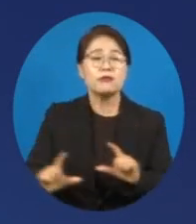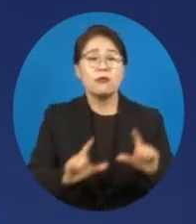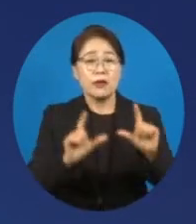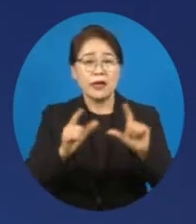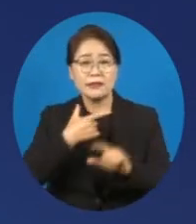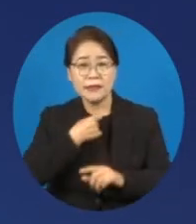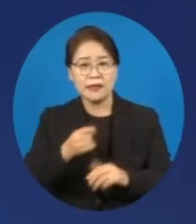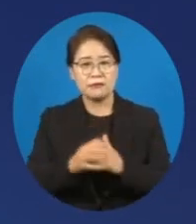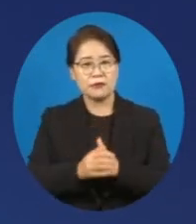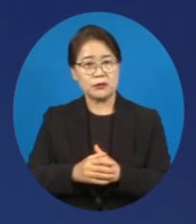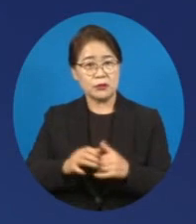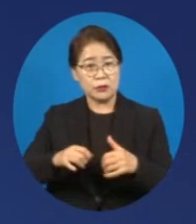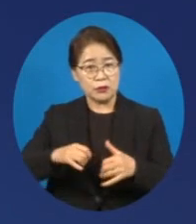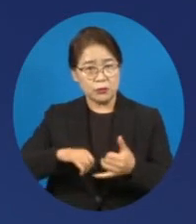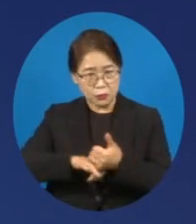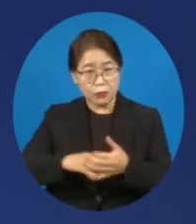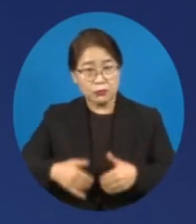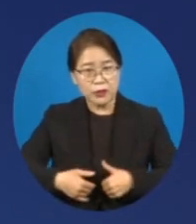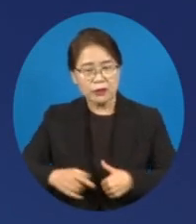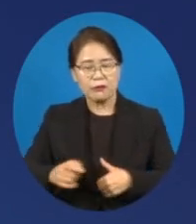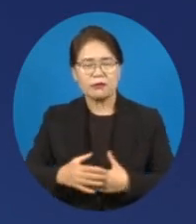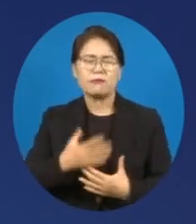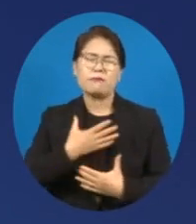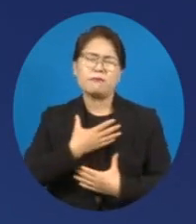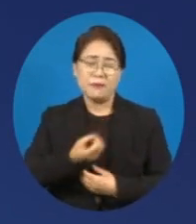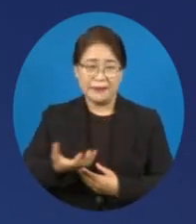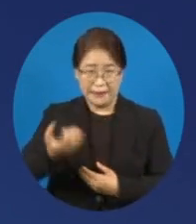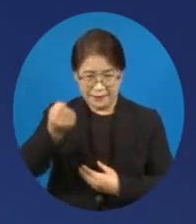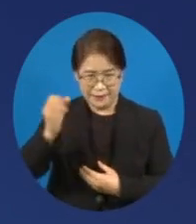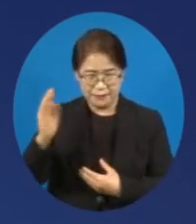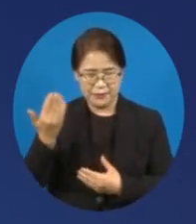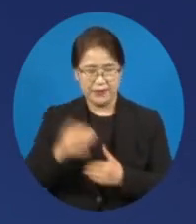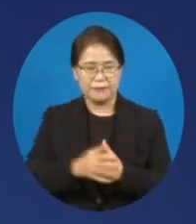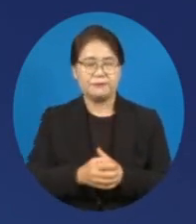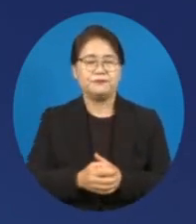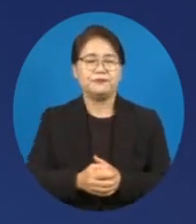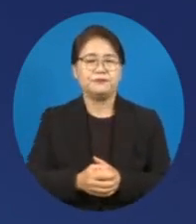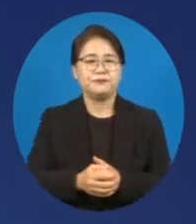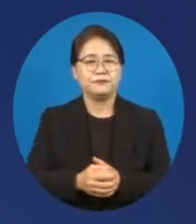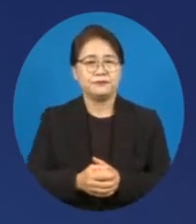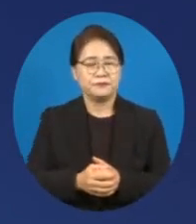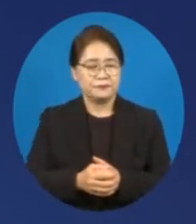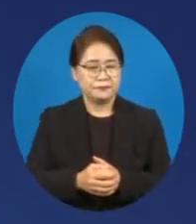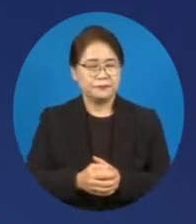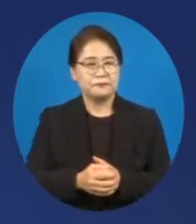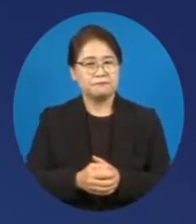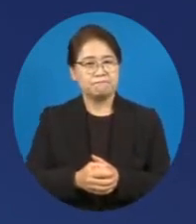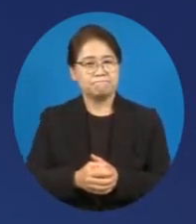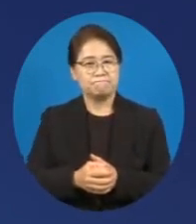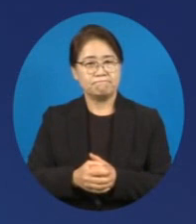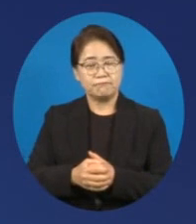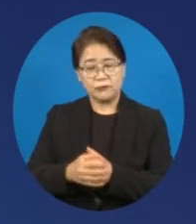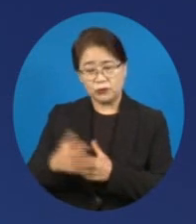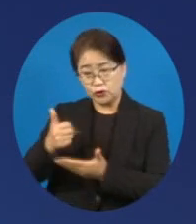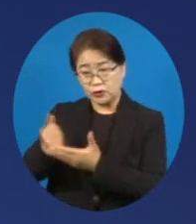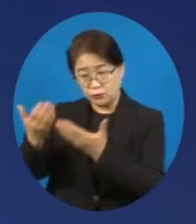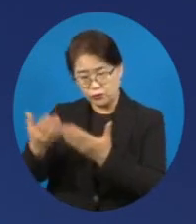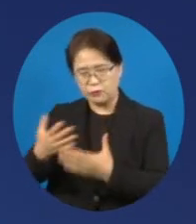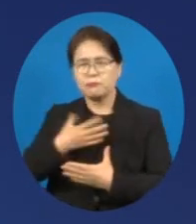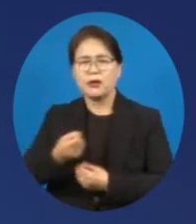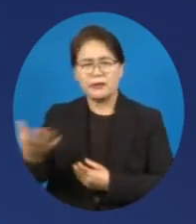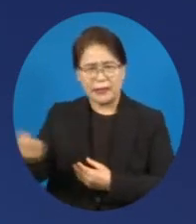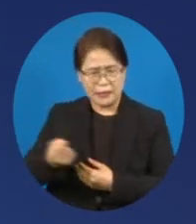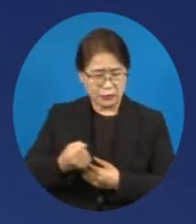반드시 뭐가 있어야 돼요 평안이 있어야 된단 말입니다 아니 세상에 줄 수 없는 평강을 가지고 나아가야